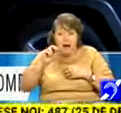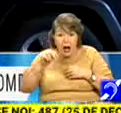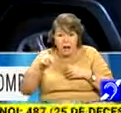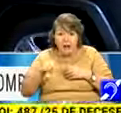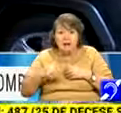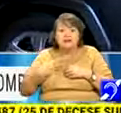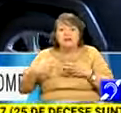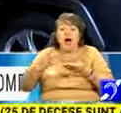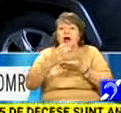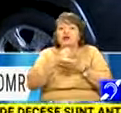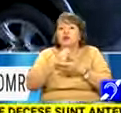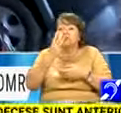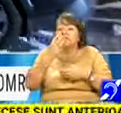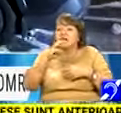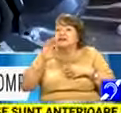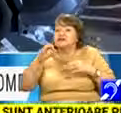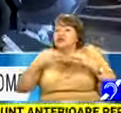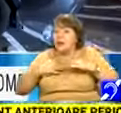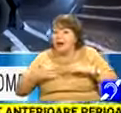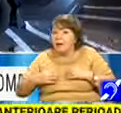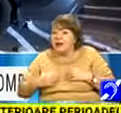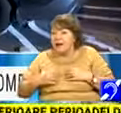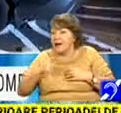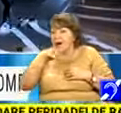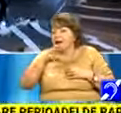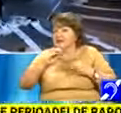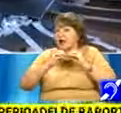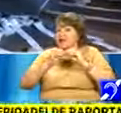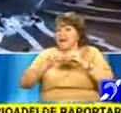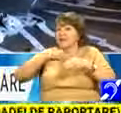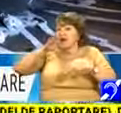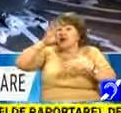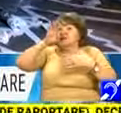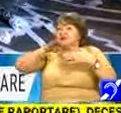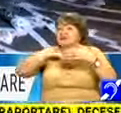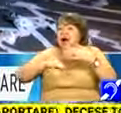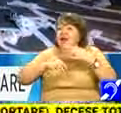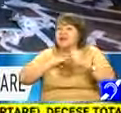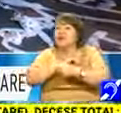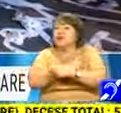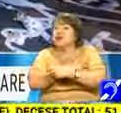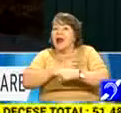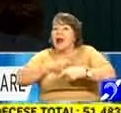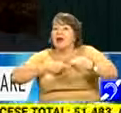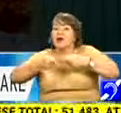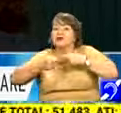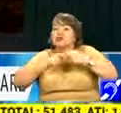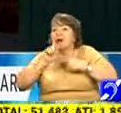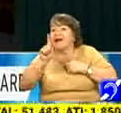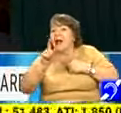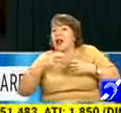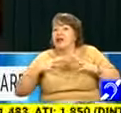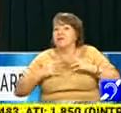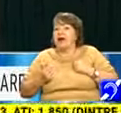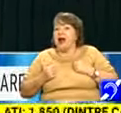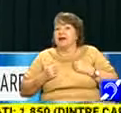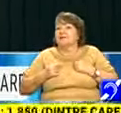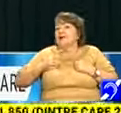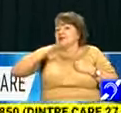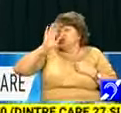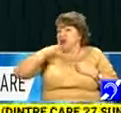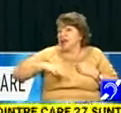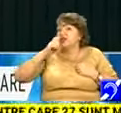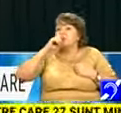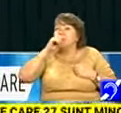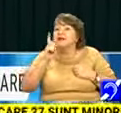de parlamentari, ceea ce va reduce, să spunem, potențialul de negociere a acestui partid și pretențiile actuale pe